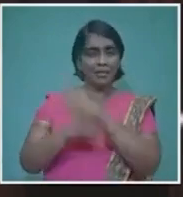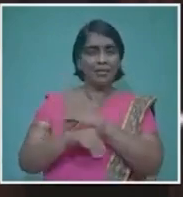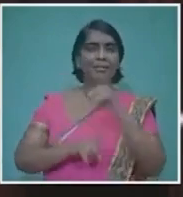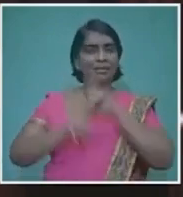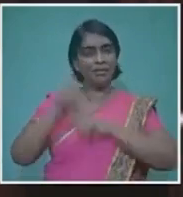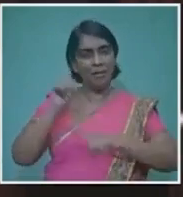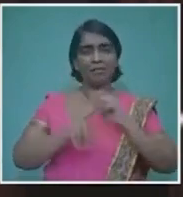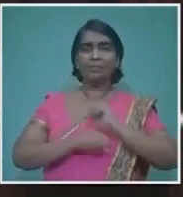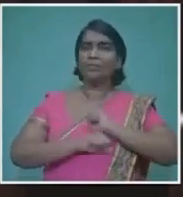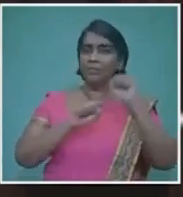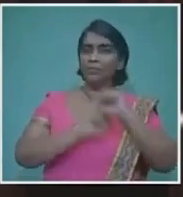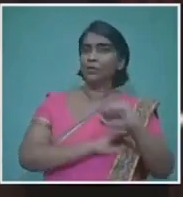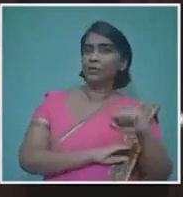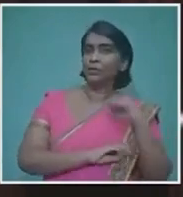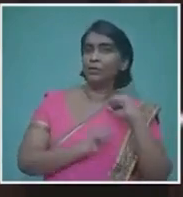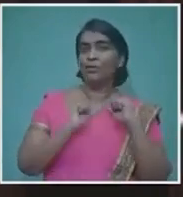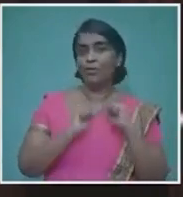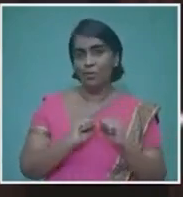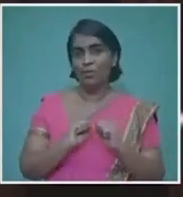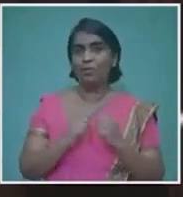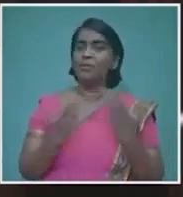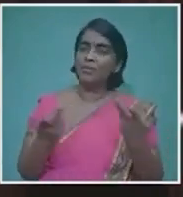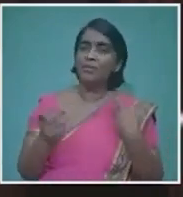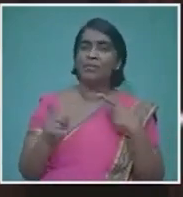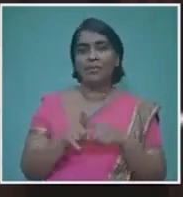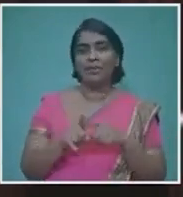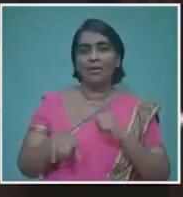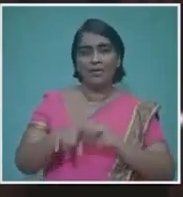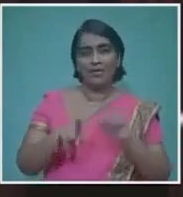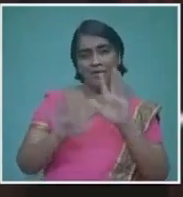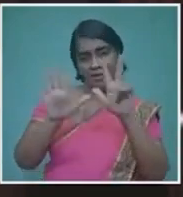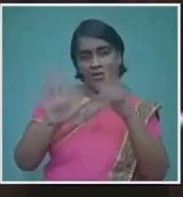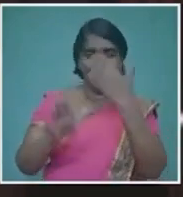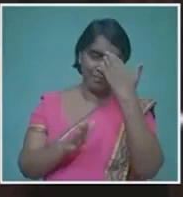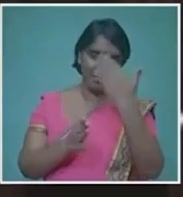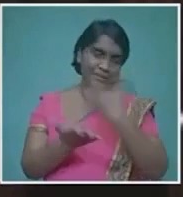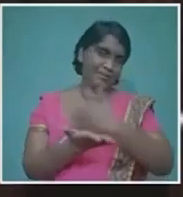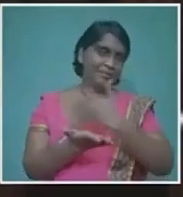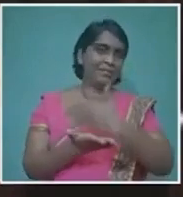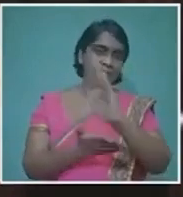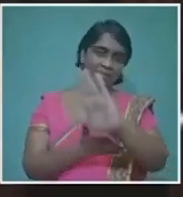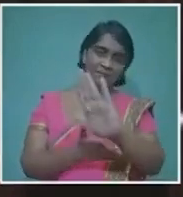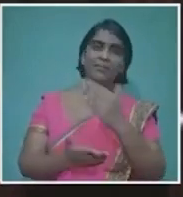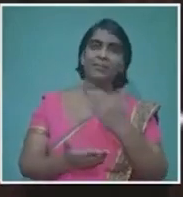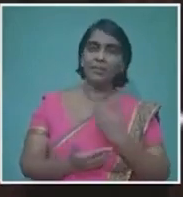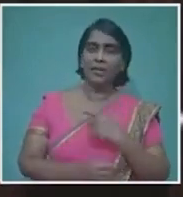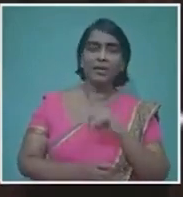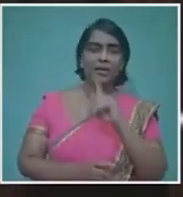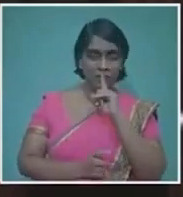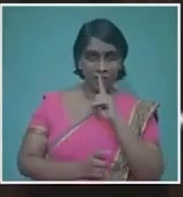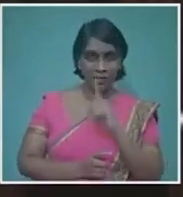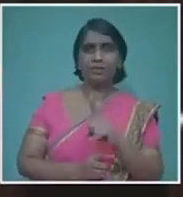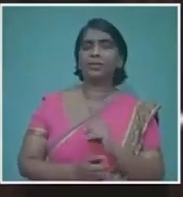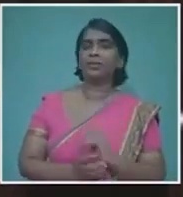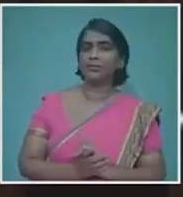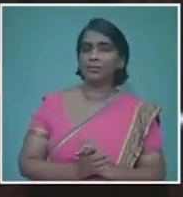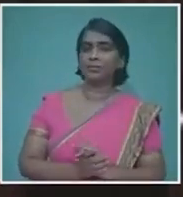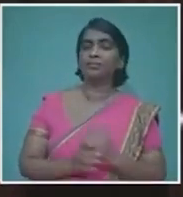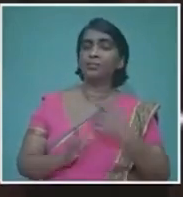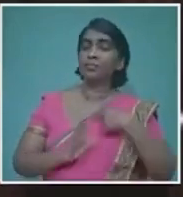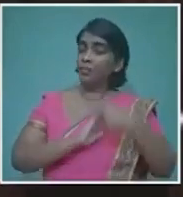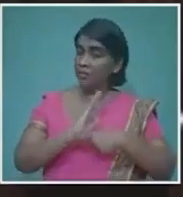කරලා තියෙනවා මේ අරගලයේ ශක්තිමත් කරන්න ඕන කියලා. ඉතින් ඒක නිසා මගේ විනාඩි 8 යනේ කල්ලා කරලා බාධා කරන්න එපා. මම කියන්න ආපු කාරණේ තමයි